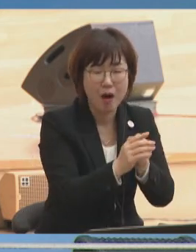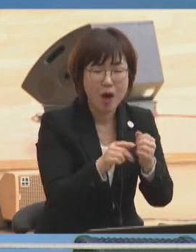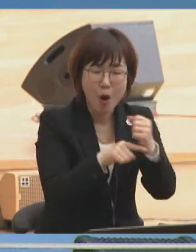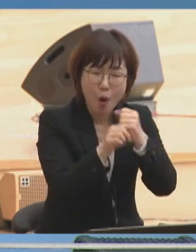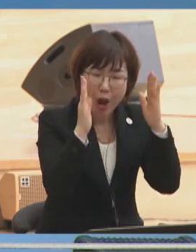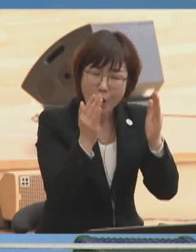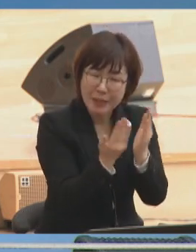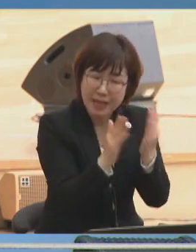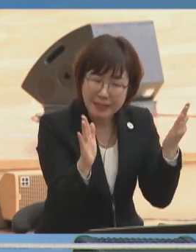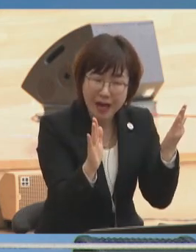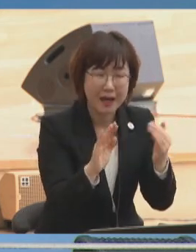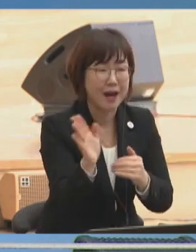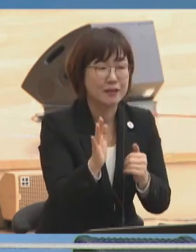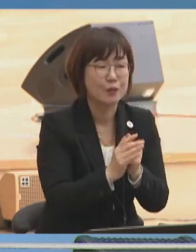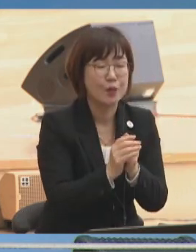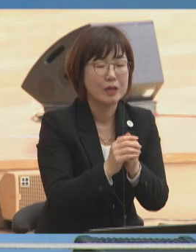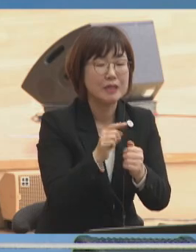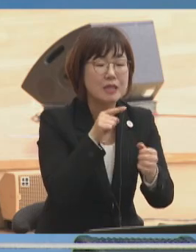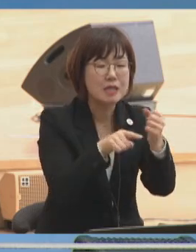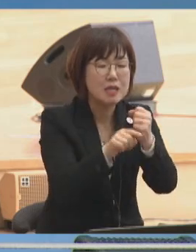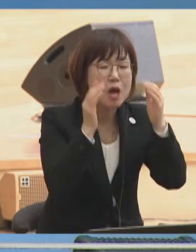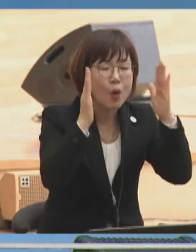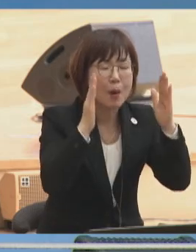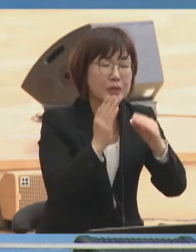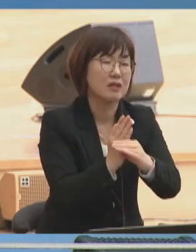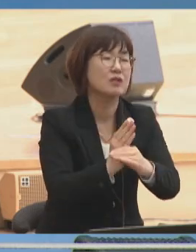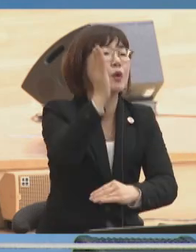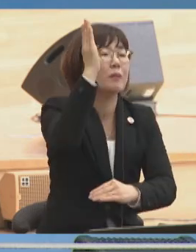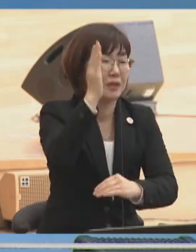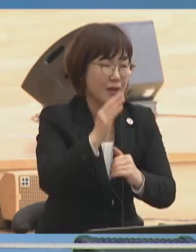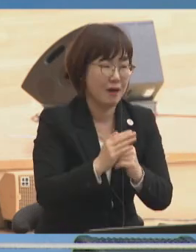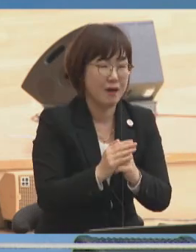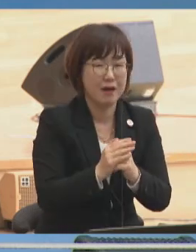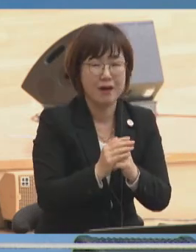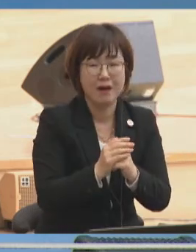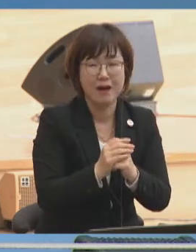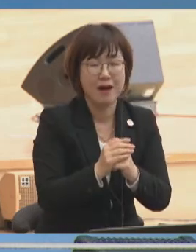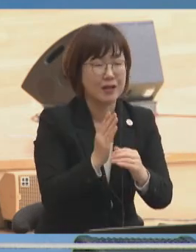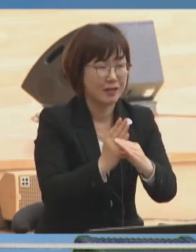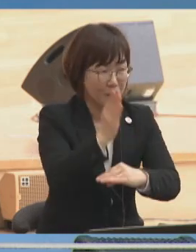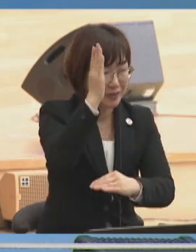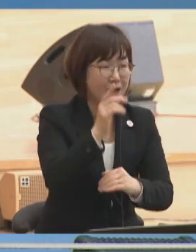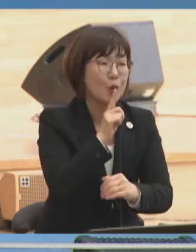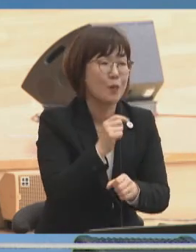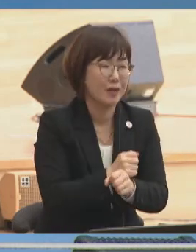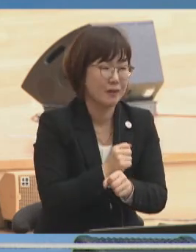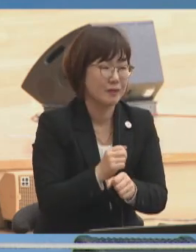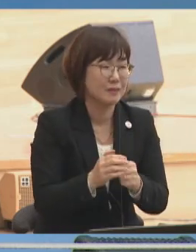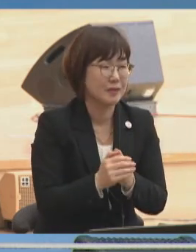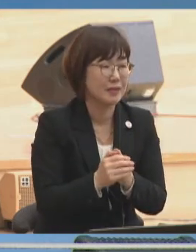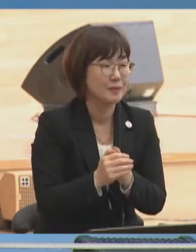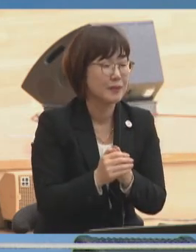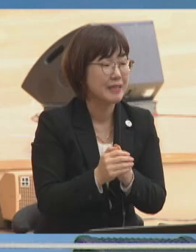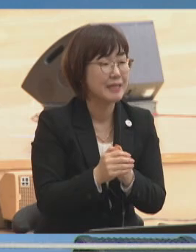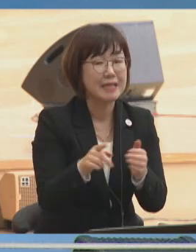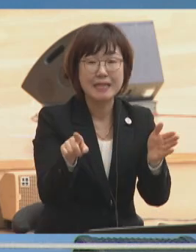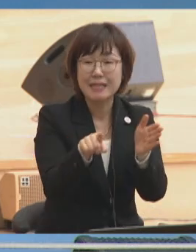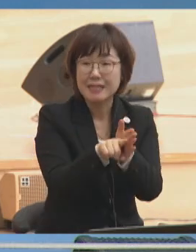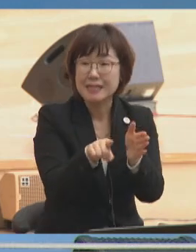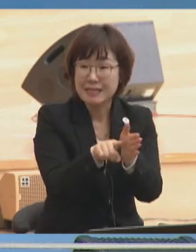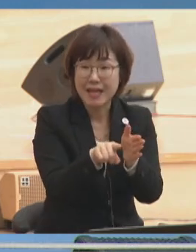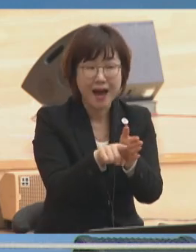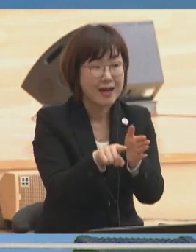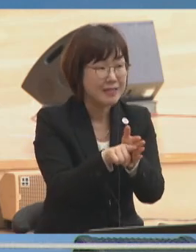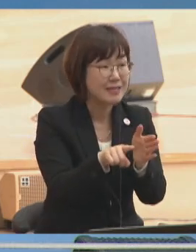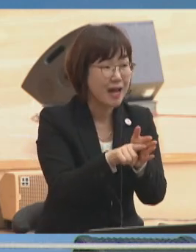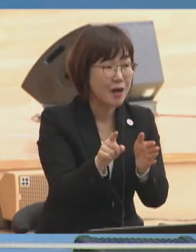비과학적이라기보다는 초과학적이다. 차원을 달리하는 역사다, 그 말인 거예요. 아멘이십니까? 여러분, 신앙은